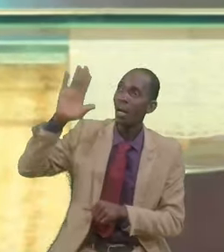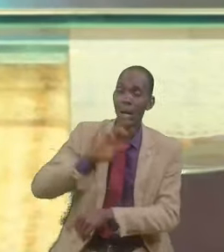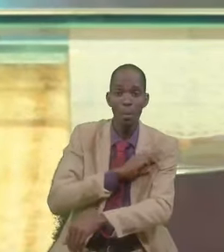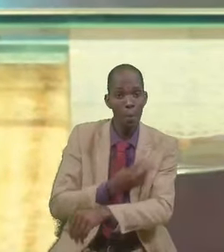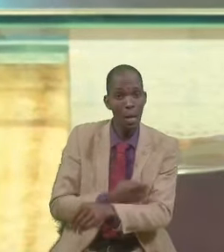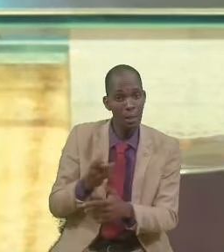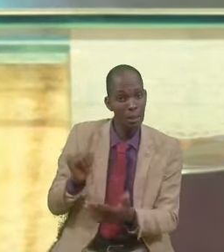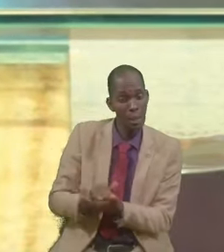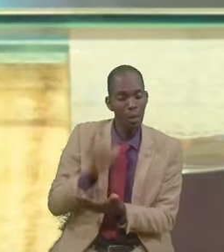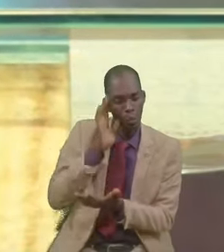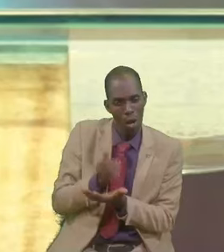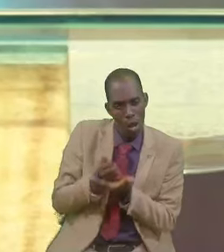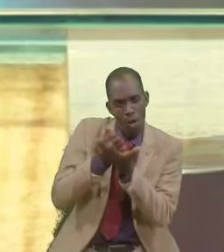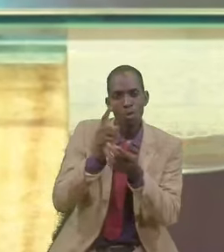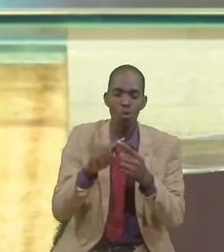peux vous le dire que vous allez vaincre.